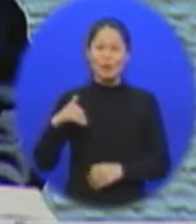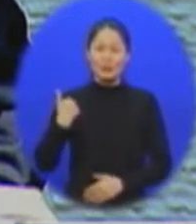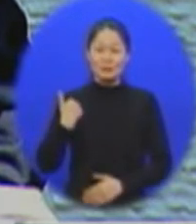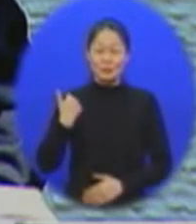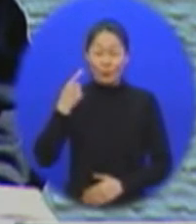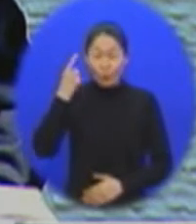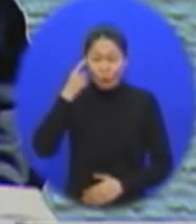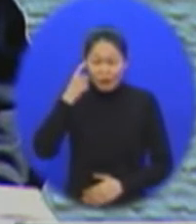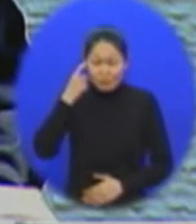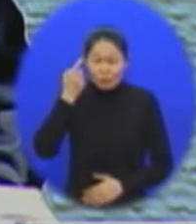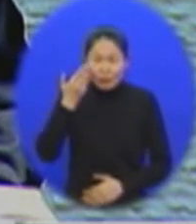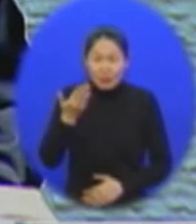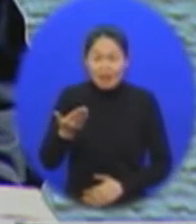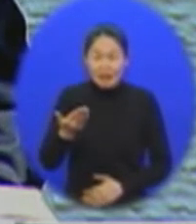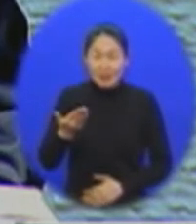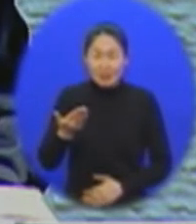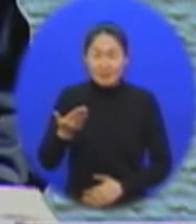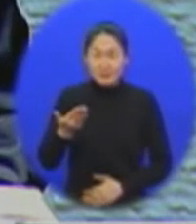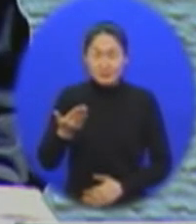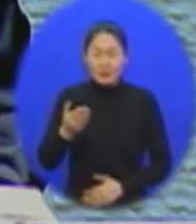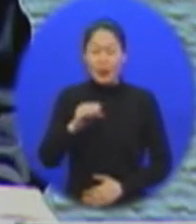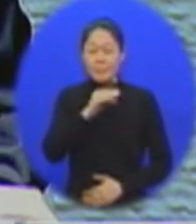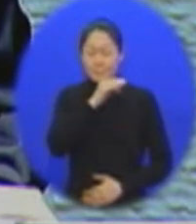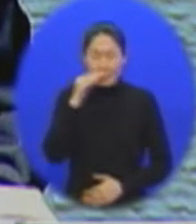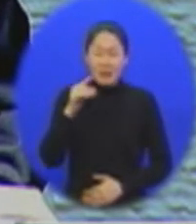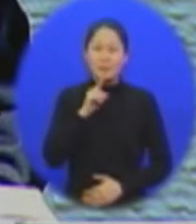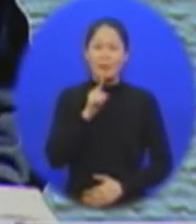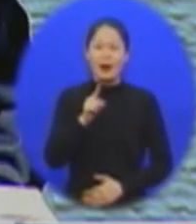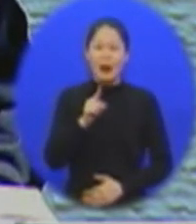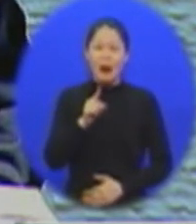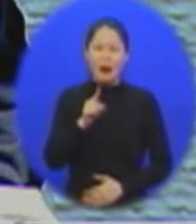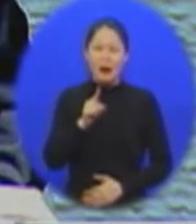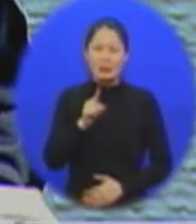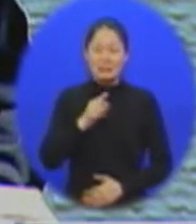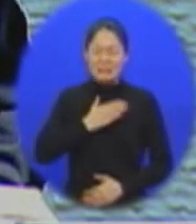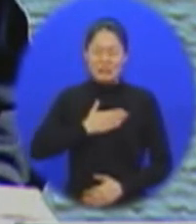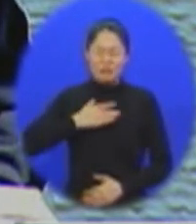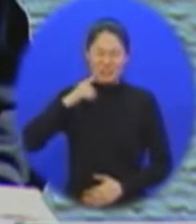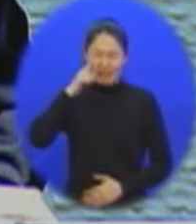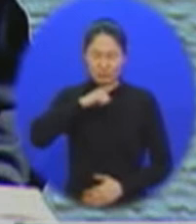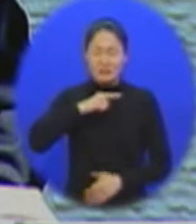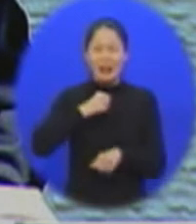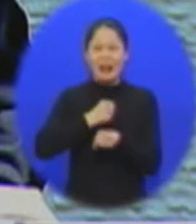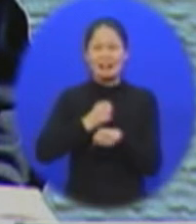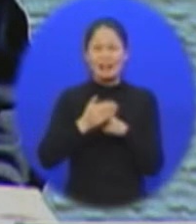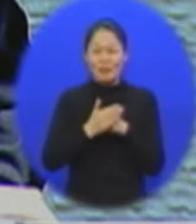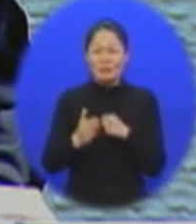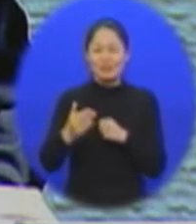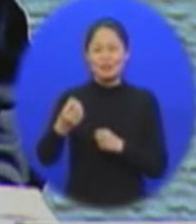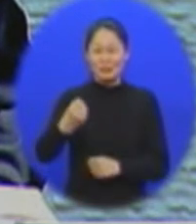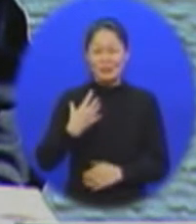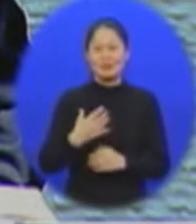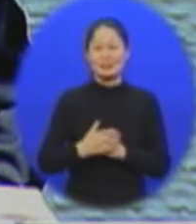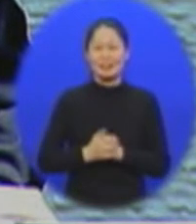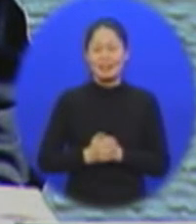그러나요 그랬더니 옳은 소리를 기분나쁘게 해서 그렇다는 거예요